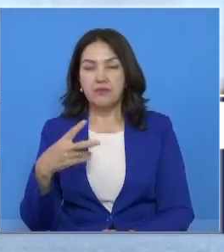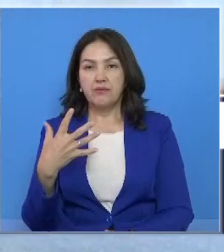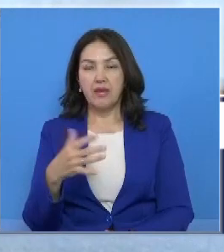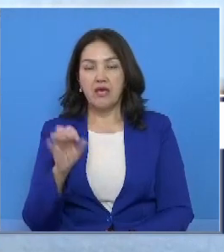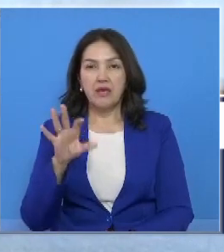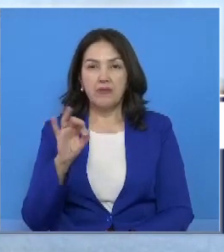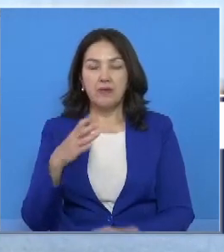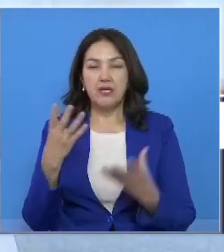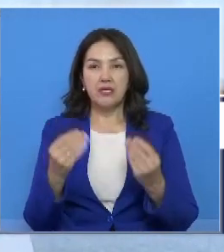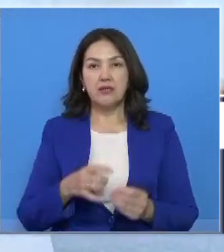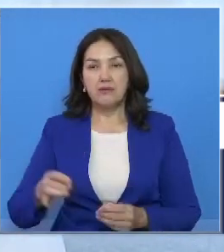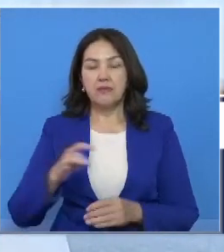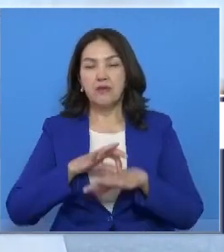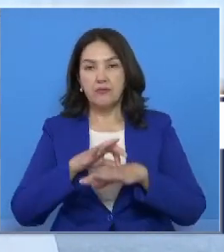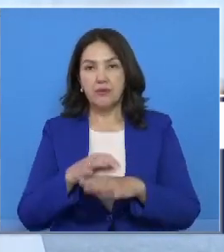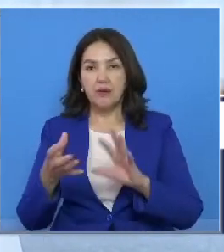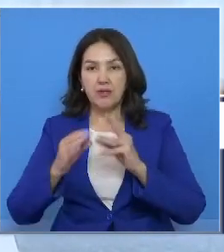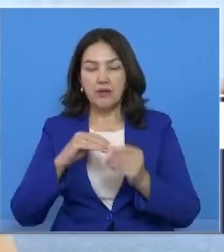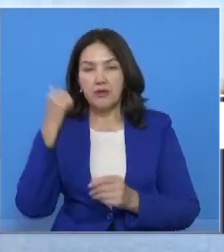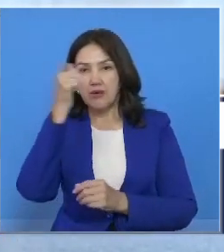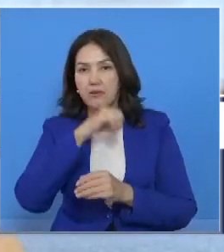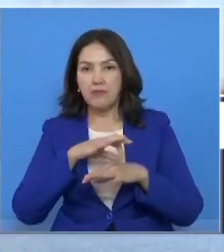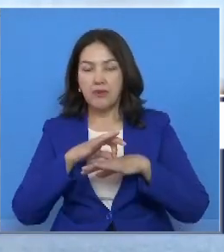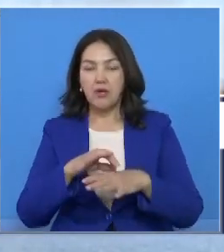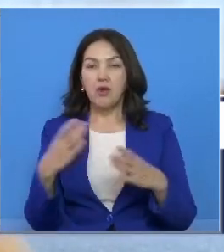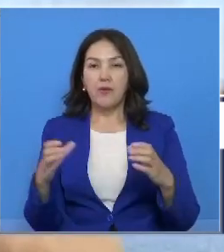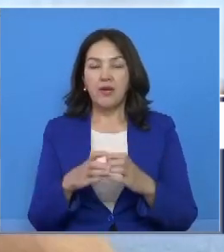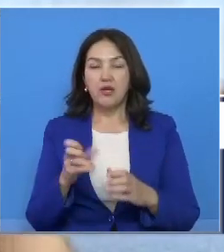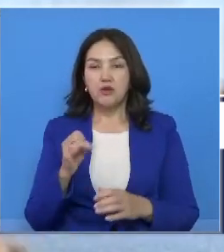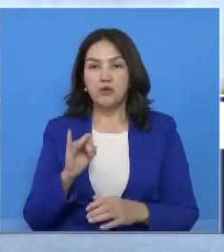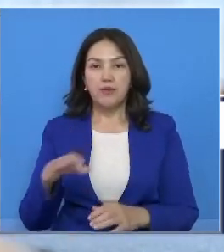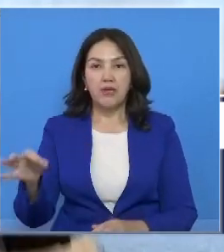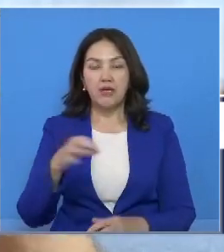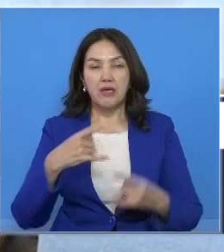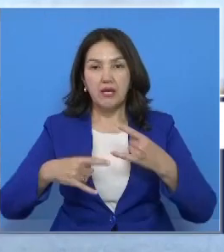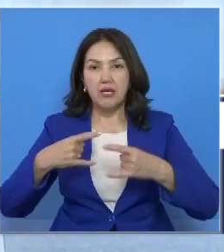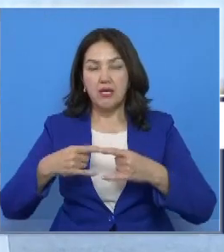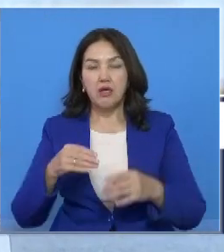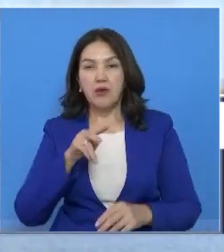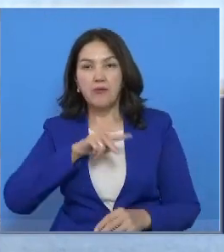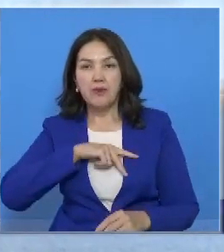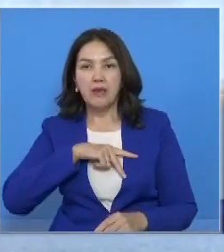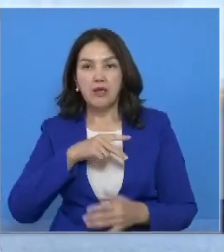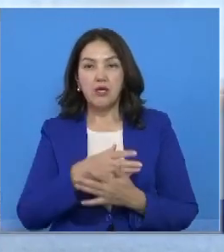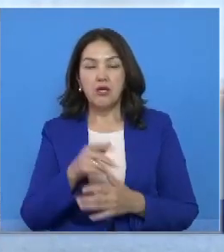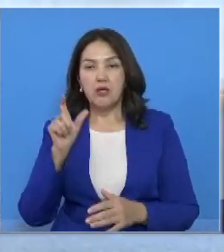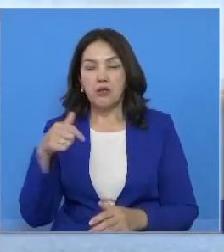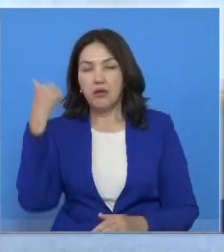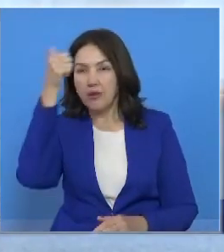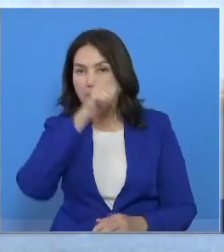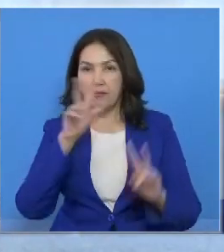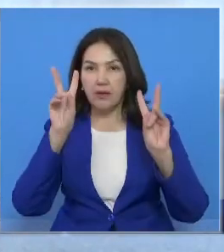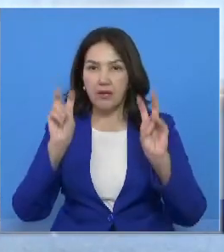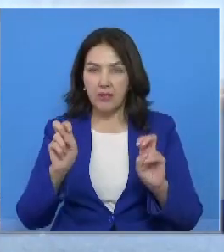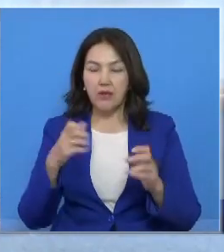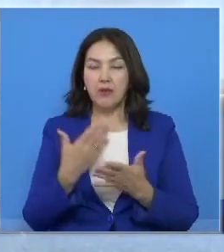25 октября в День Республики мы будем проводить итоги года и проведем в формате ток-шоу на областном телеканале награждение в номинации «Человек года».